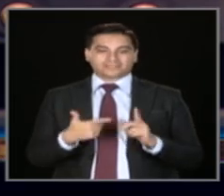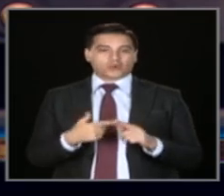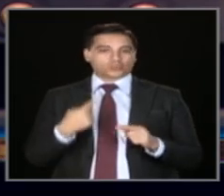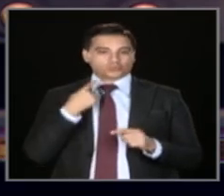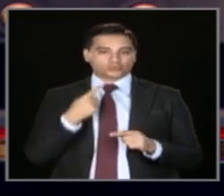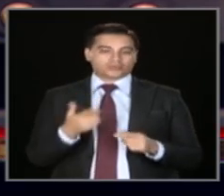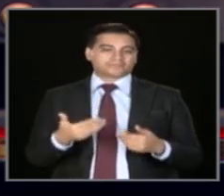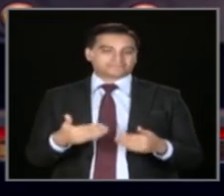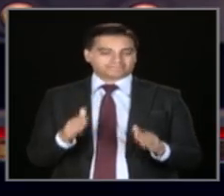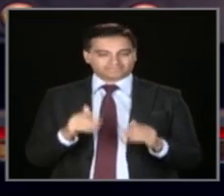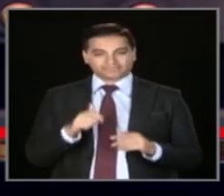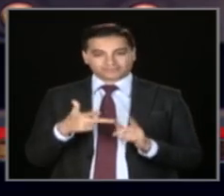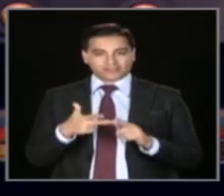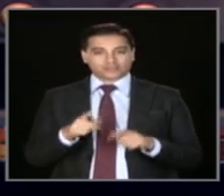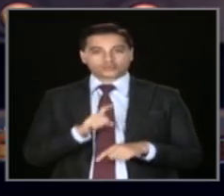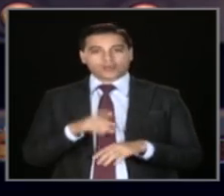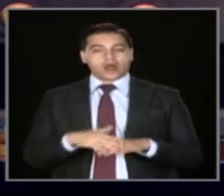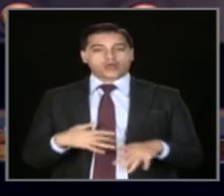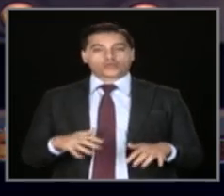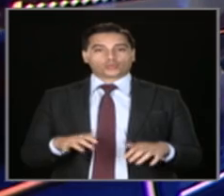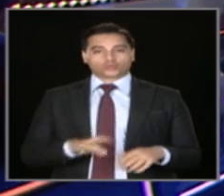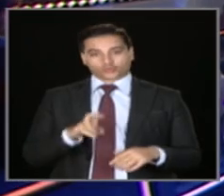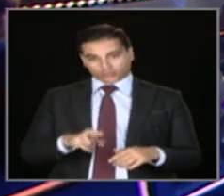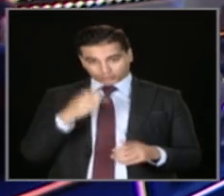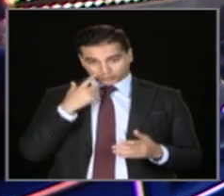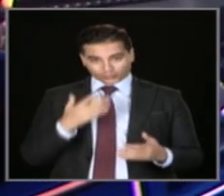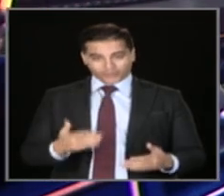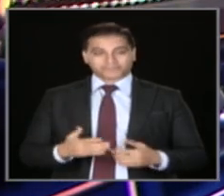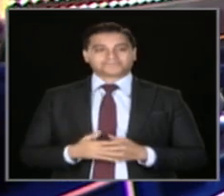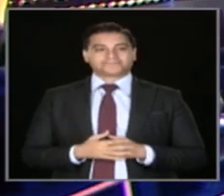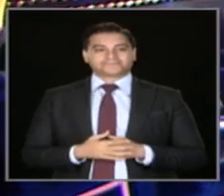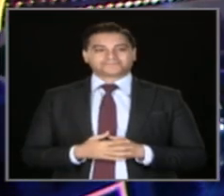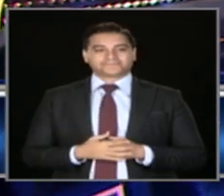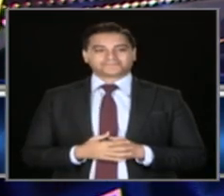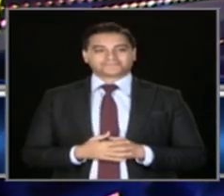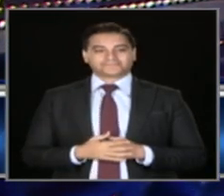وعندكم الإجابة. السؤال اللي جاي تكنولوجيا، والسؤال هو: